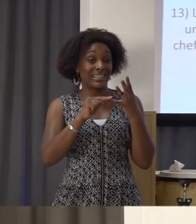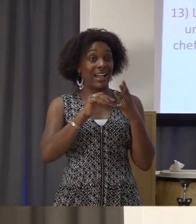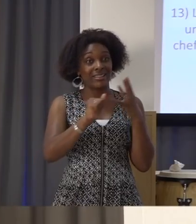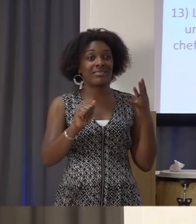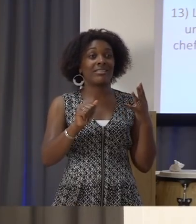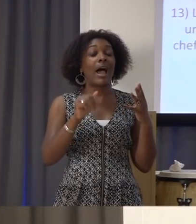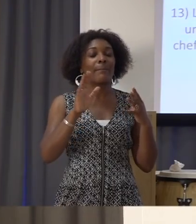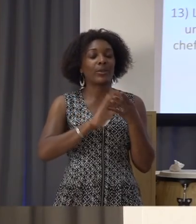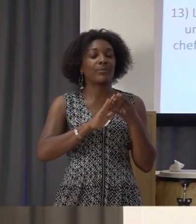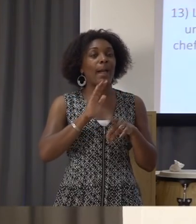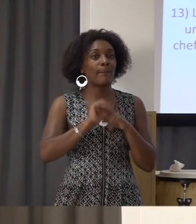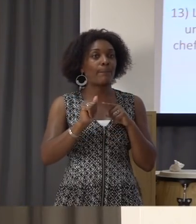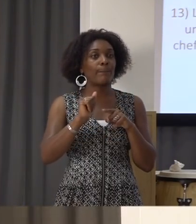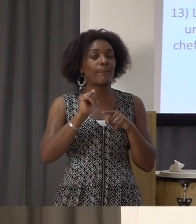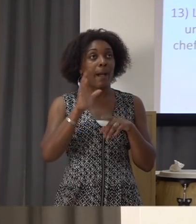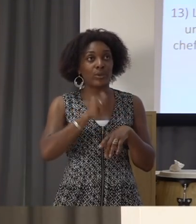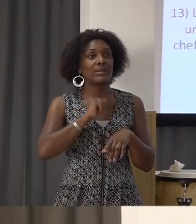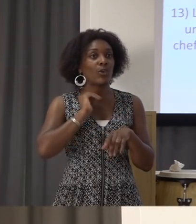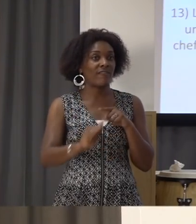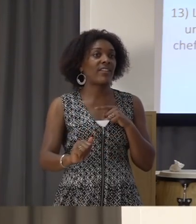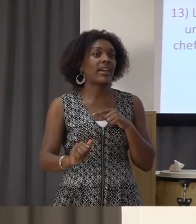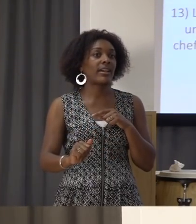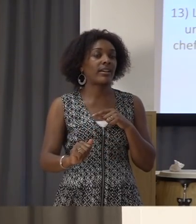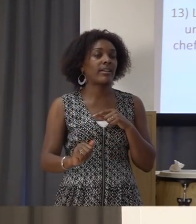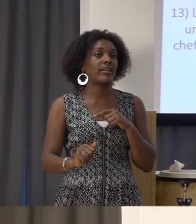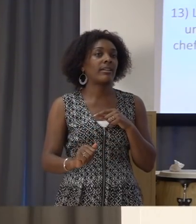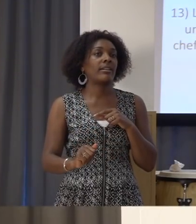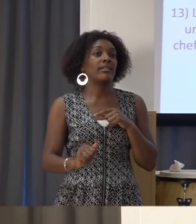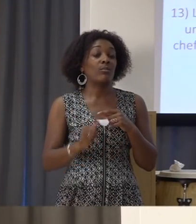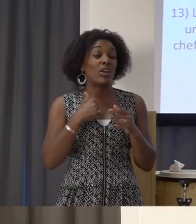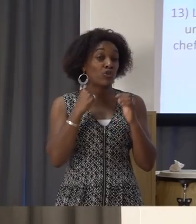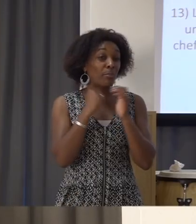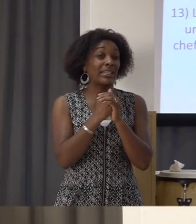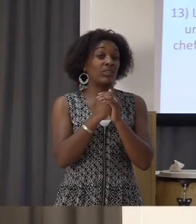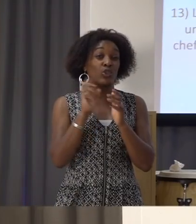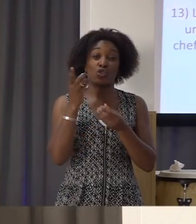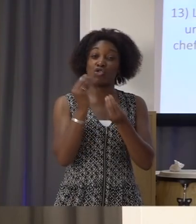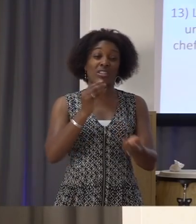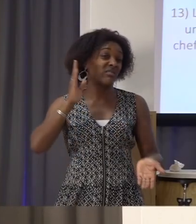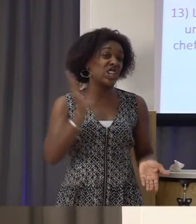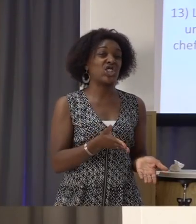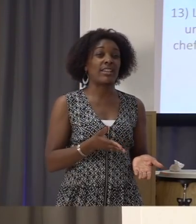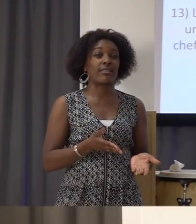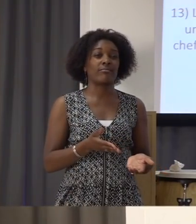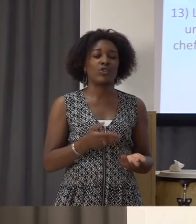Je prie au nom de Jésus-Christ afin que Dieu mette en échec tous leurs œuvres, tous leurs projets.